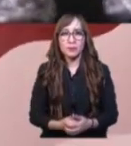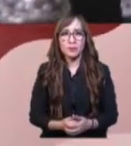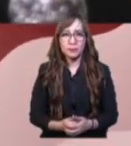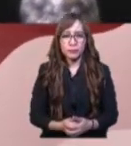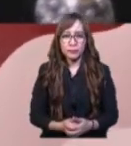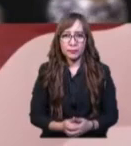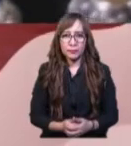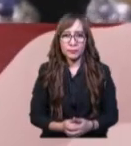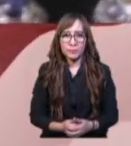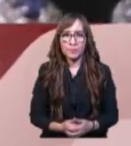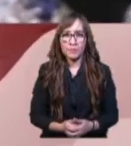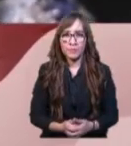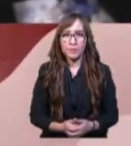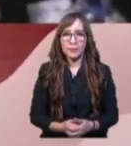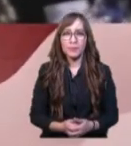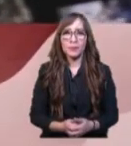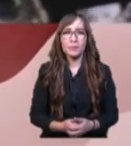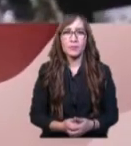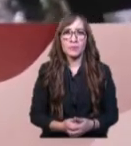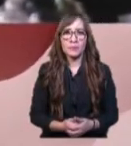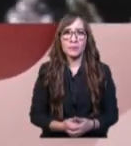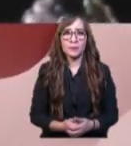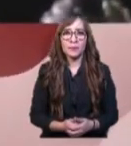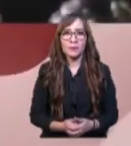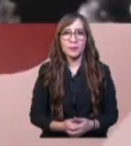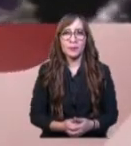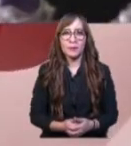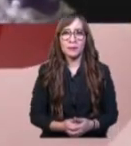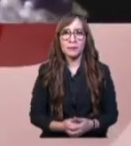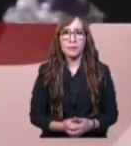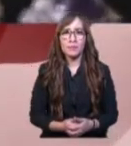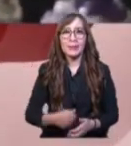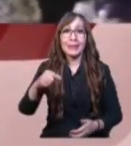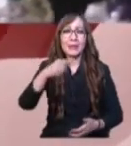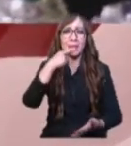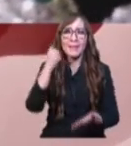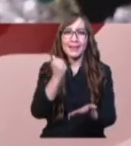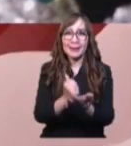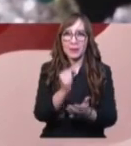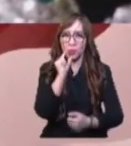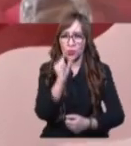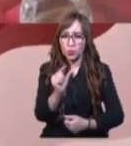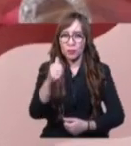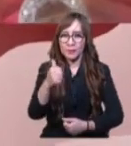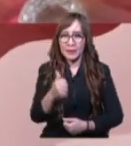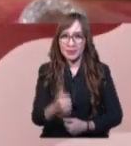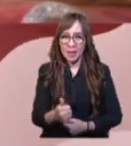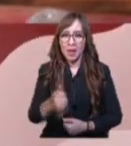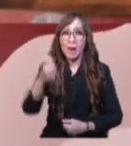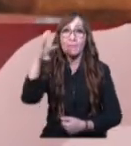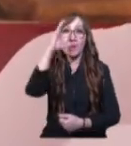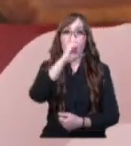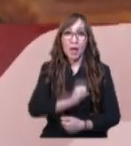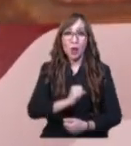and match dengan off-taker, dengan buyer-nya dilakukan. Jadi agregator ini penting untuk bisa